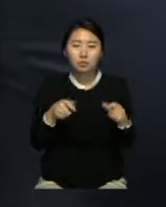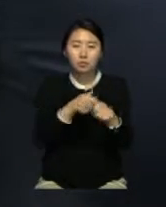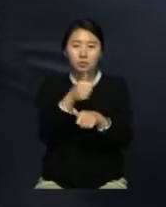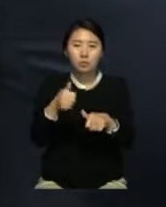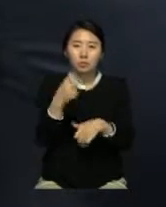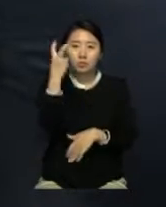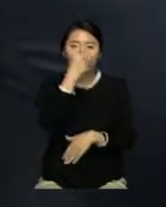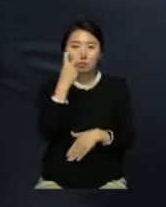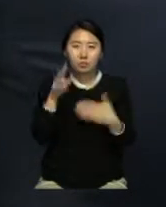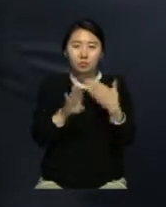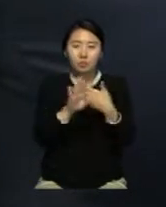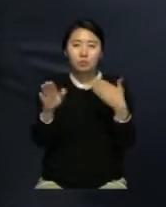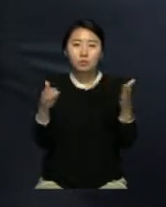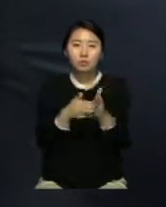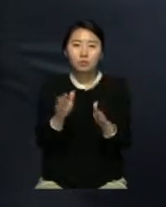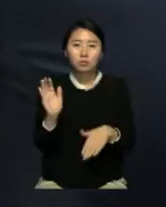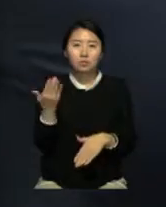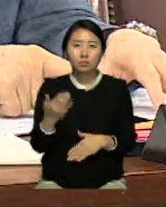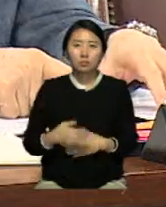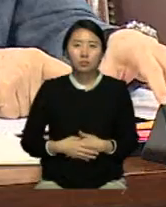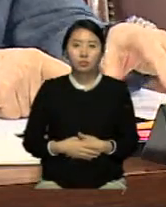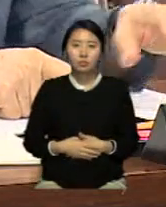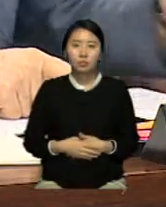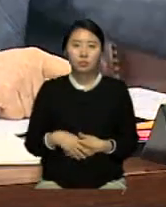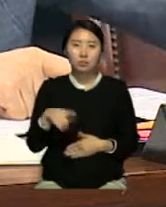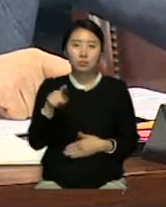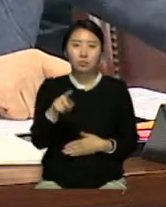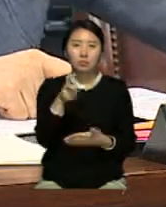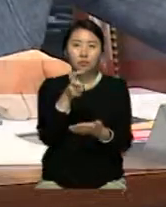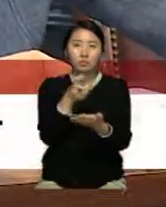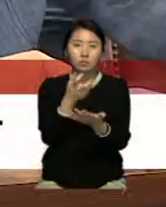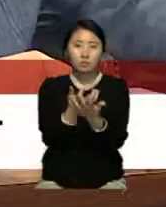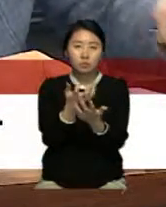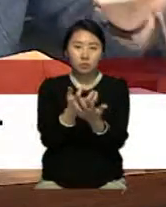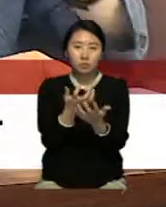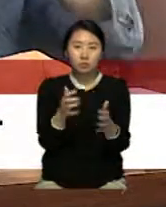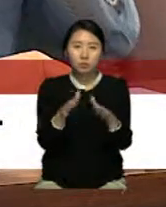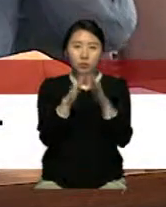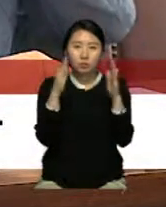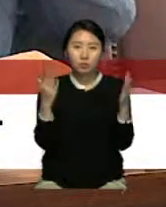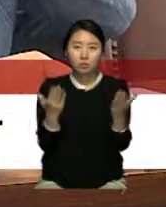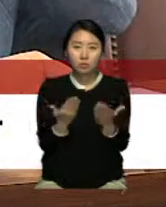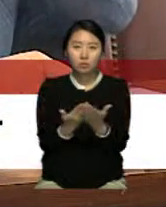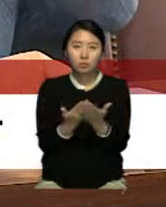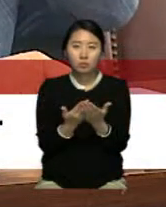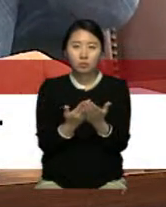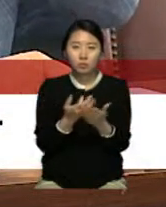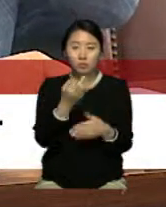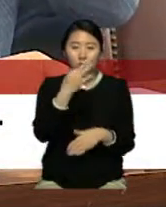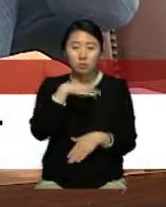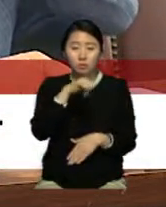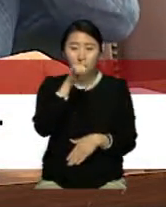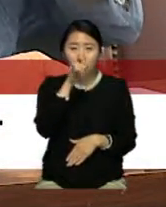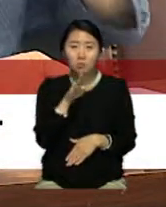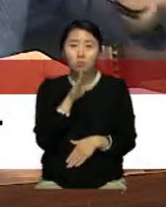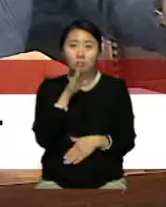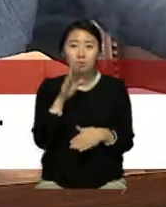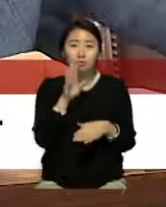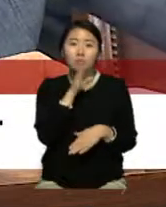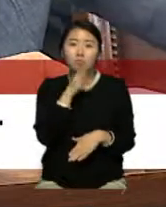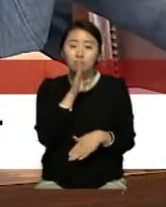검토를 거친 사항이라고 반박했습니다. 이 서명부 자체가 유효한 것이냐 아니냐를